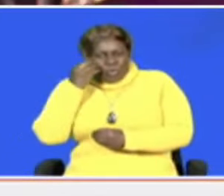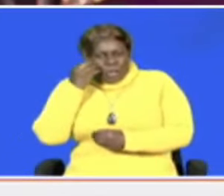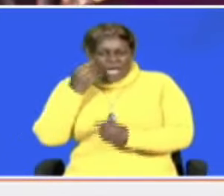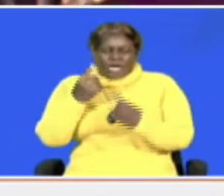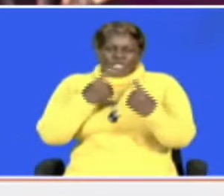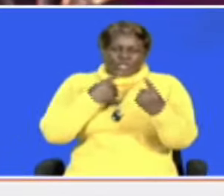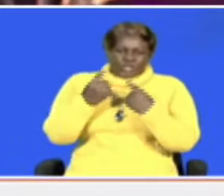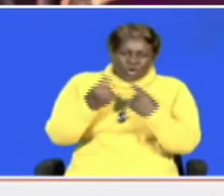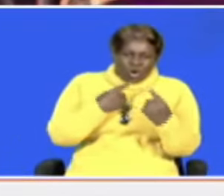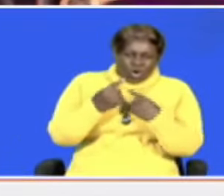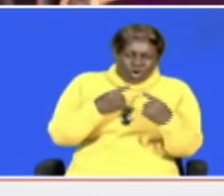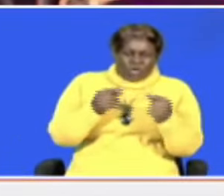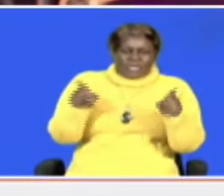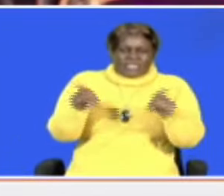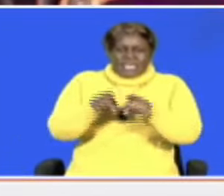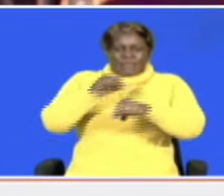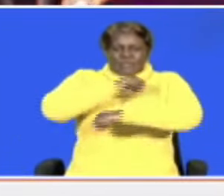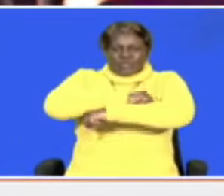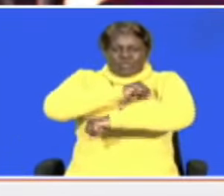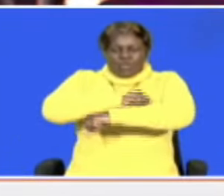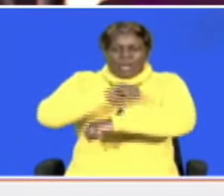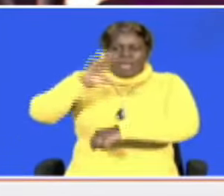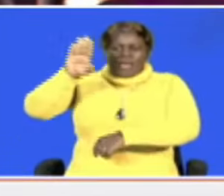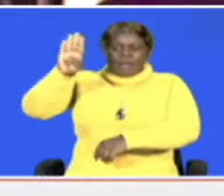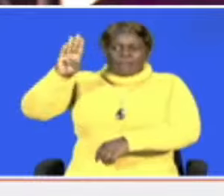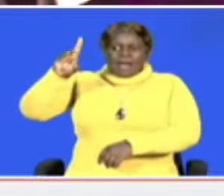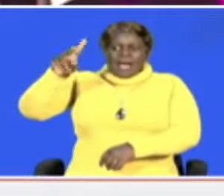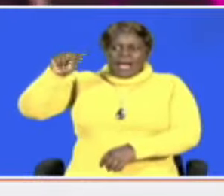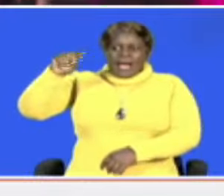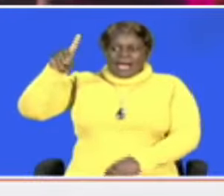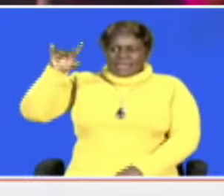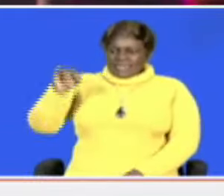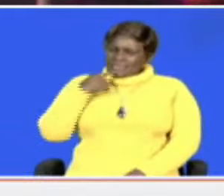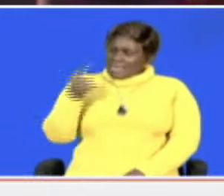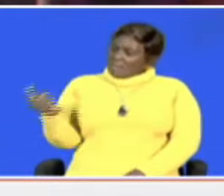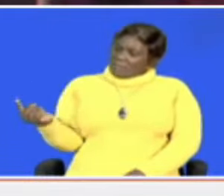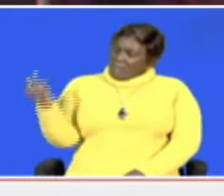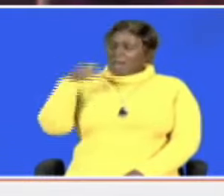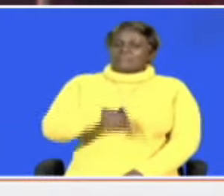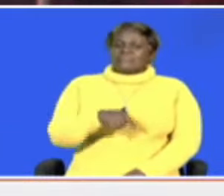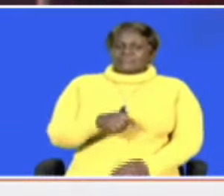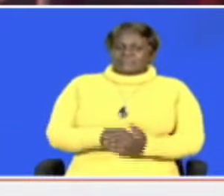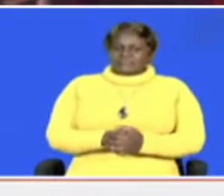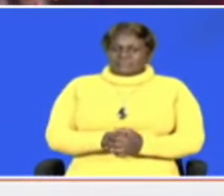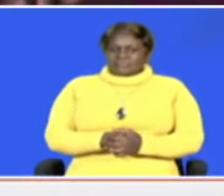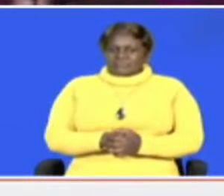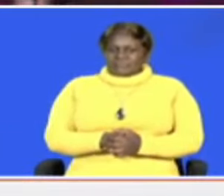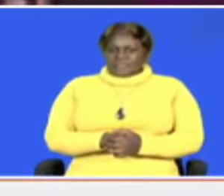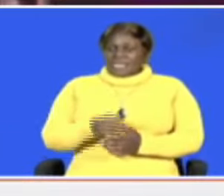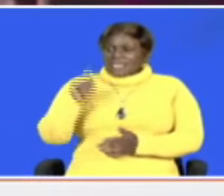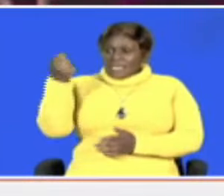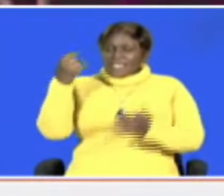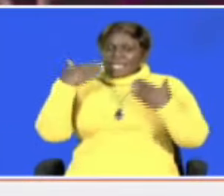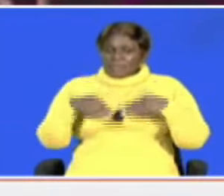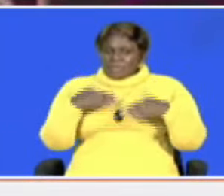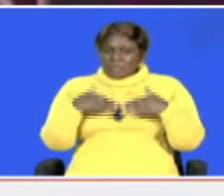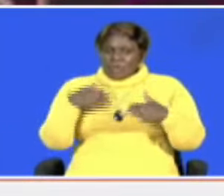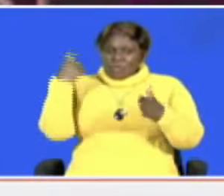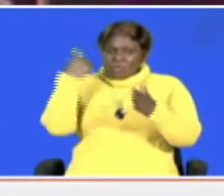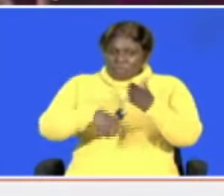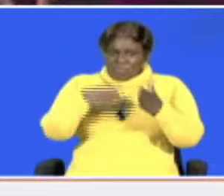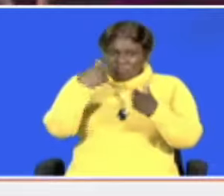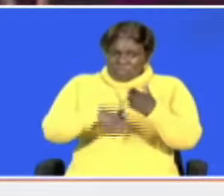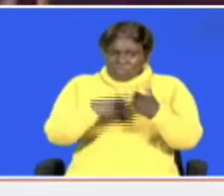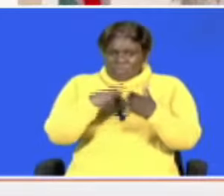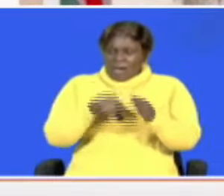jamaa, tulikuwa tunasema na yeye, anaitwa John Bali Momo. Tukamwambia kuja tupatie hiyo fomula, ndio wa Kenya ushuru kizidi,